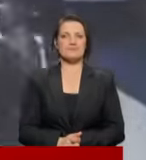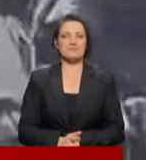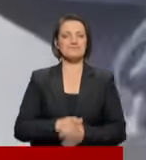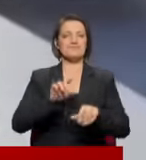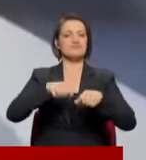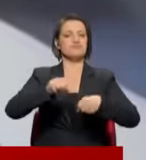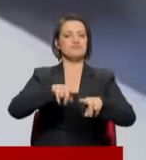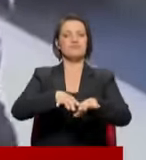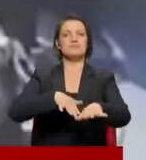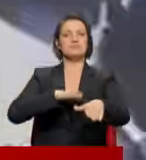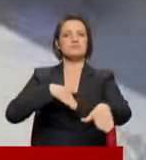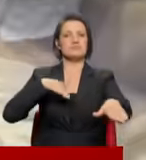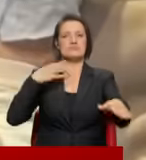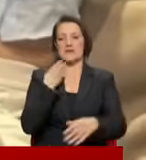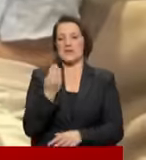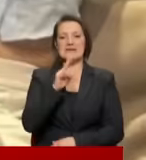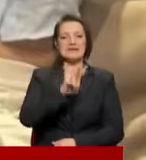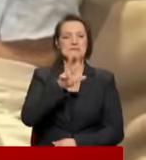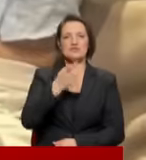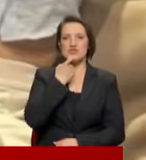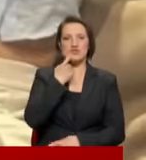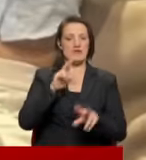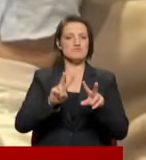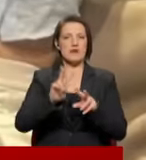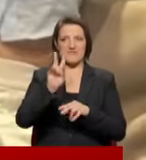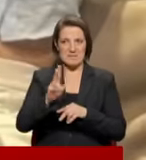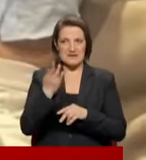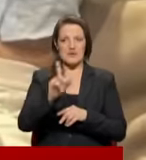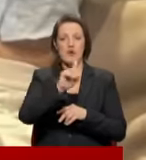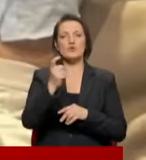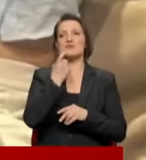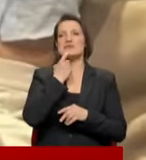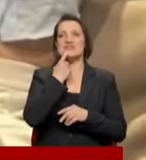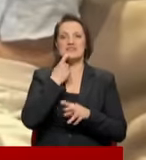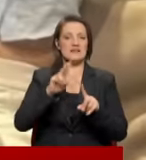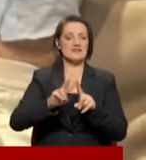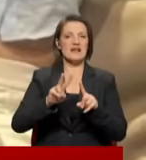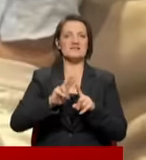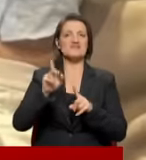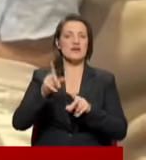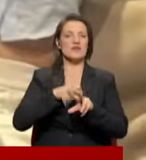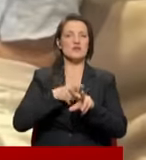Peş peşe böyle yola çıktı gençler. 23 yaşındaki Murat Vermez ve 19 yaşındaki